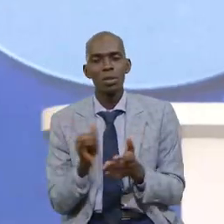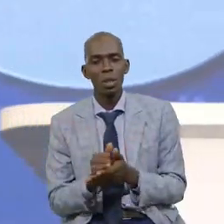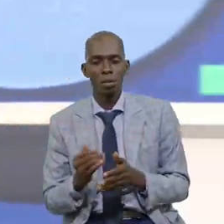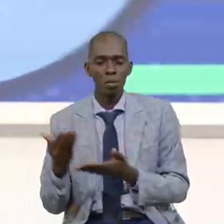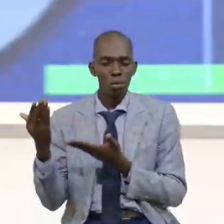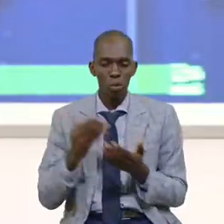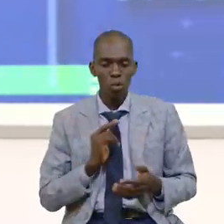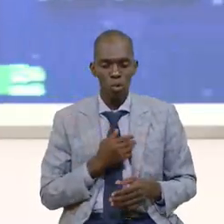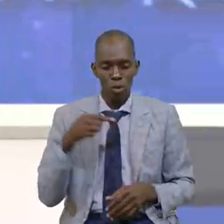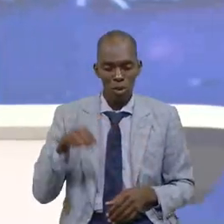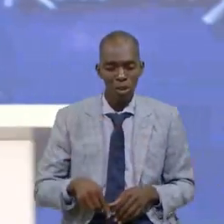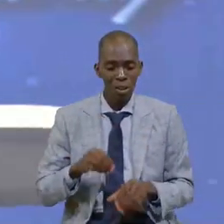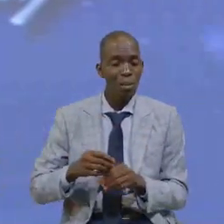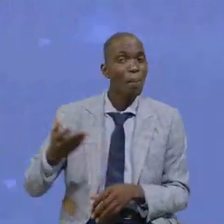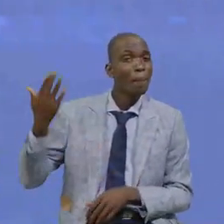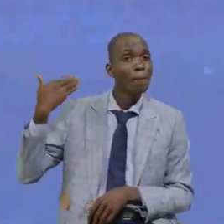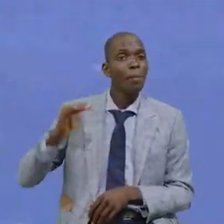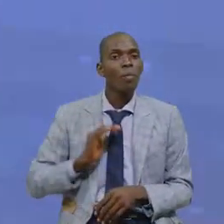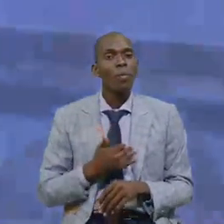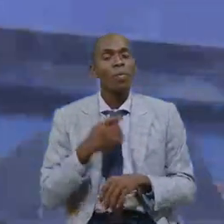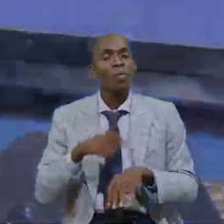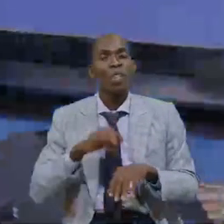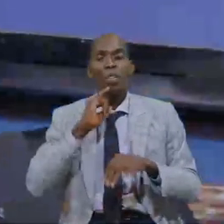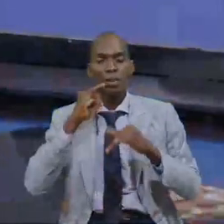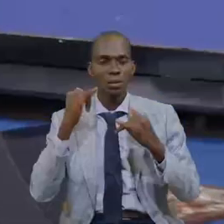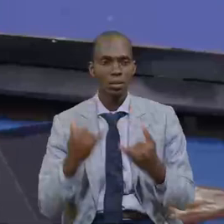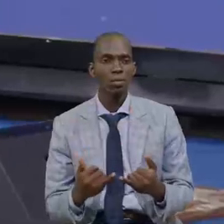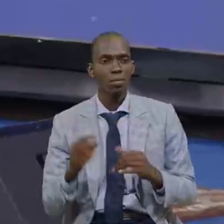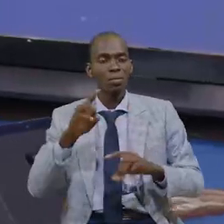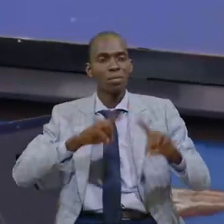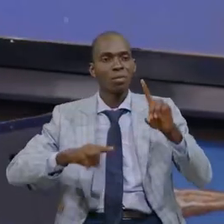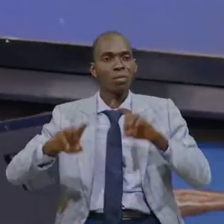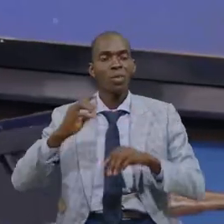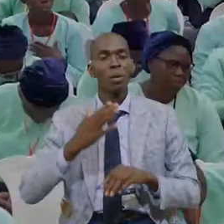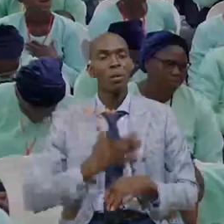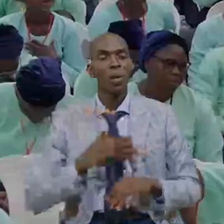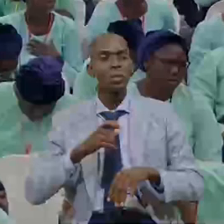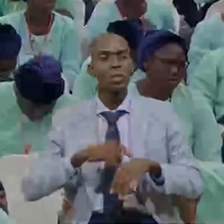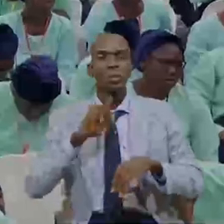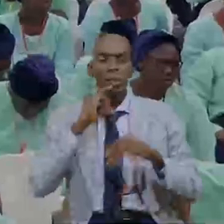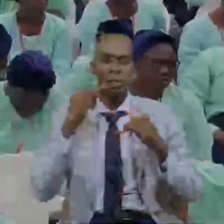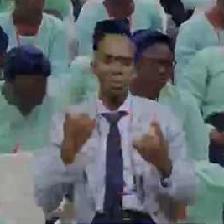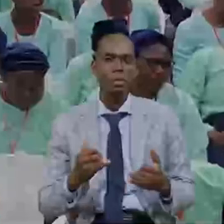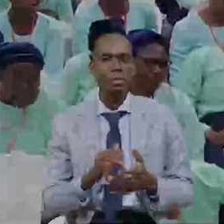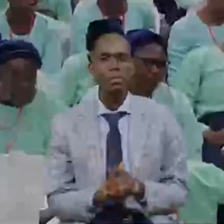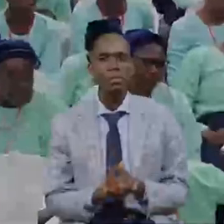avait enfermé par le passé, notre moment est venu. Dis, mon heure a sonné.